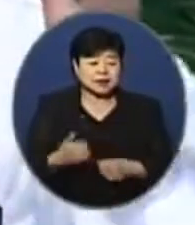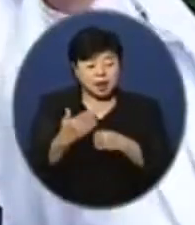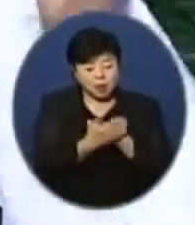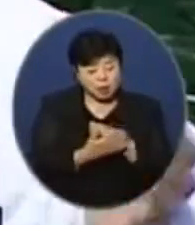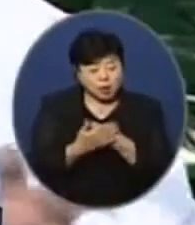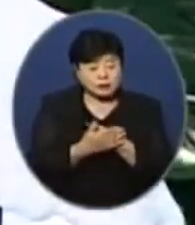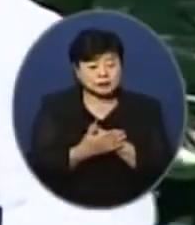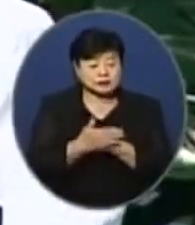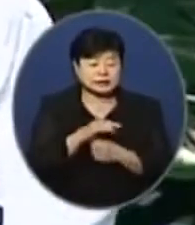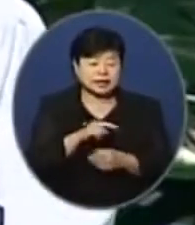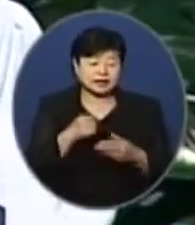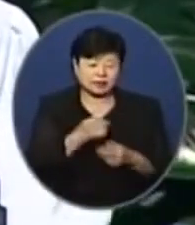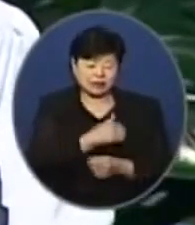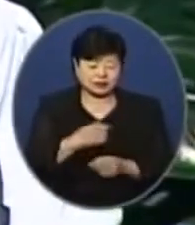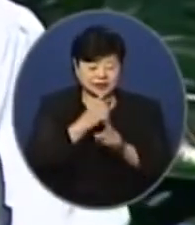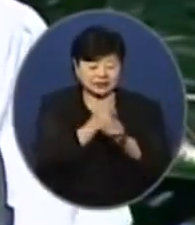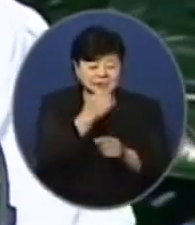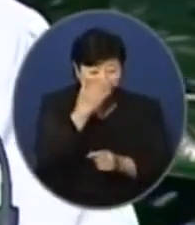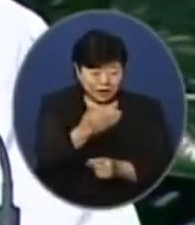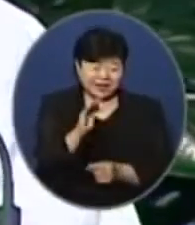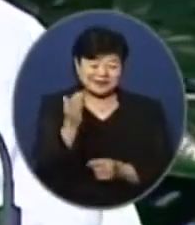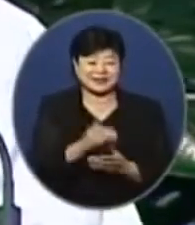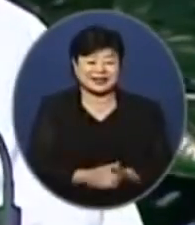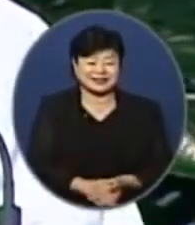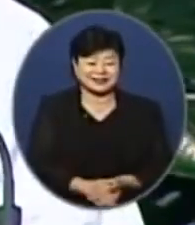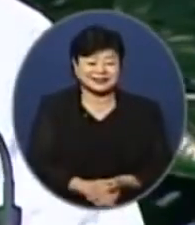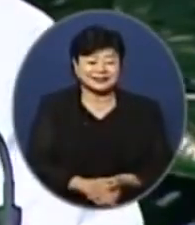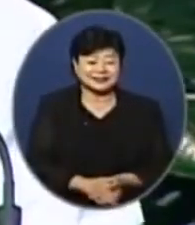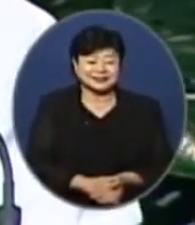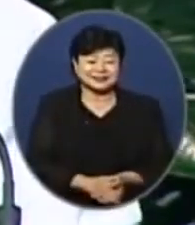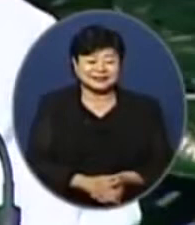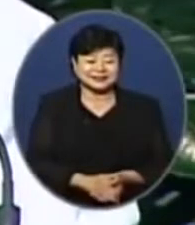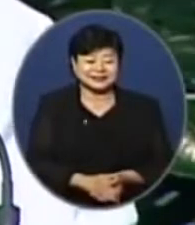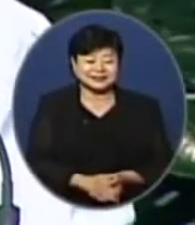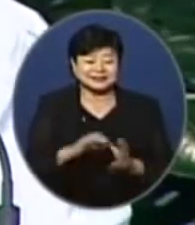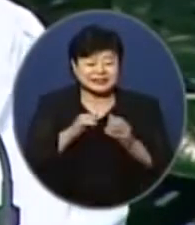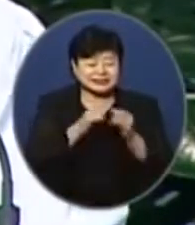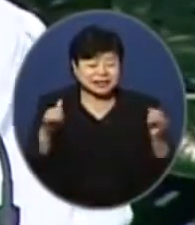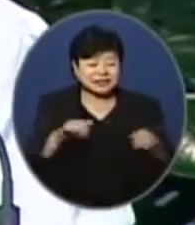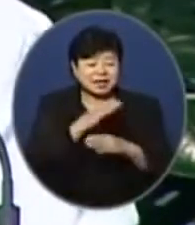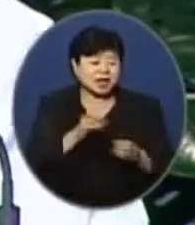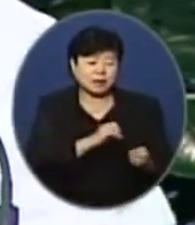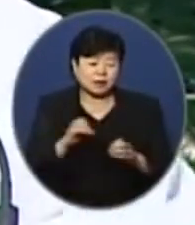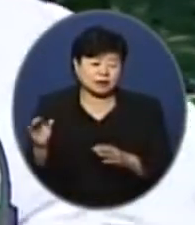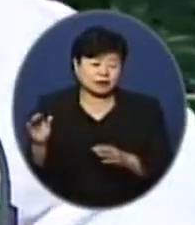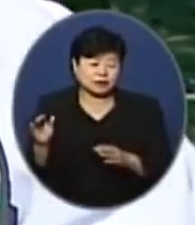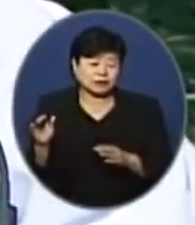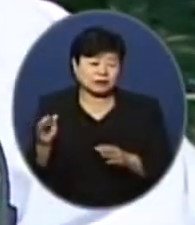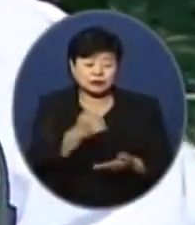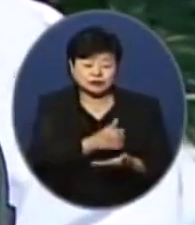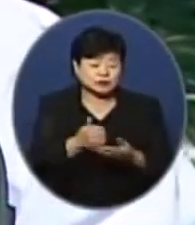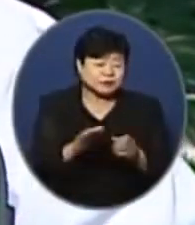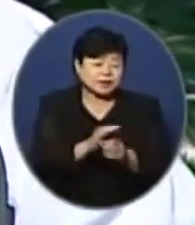그 사랑 안에 가하며 넉넉히 이기는 삶을 살아가게 되는 것입니다. 온 세상 사람은 다 변해도